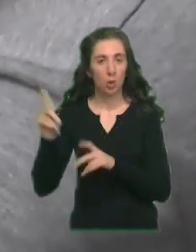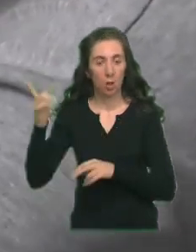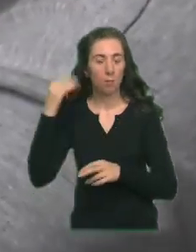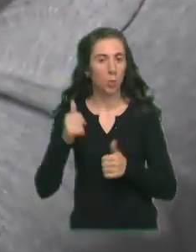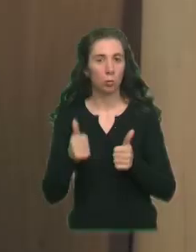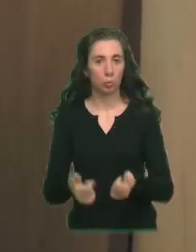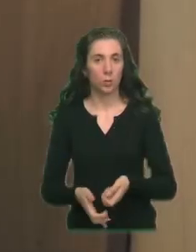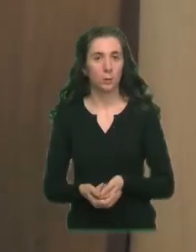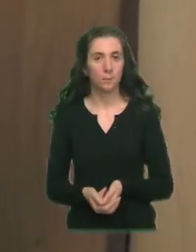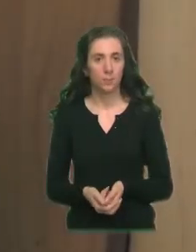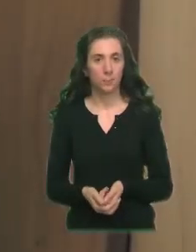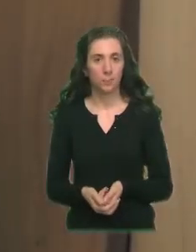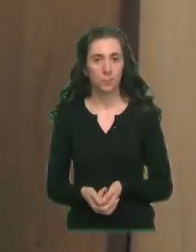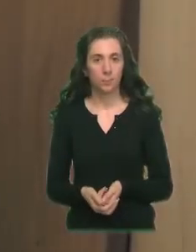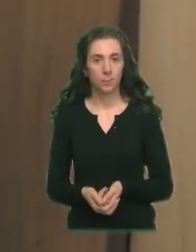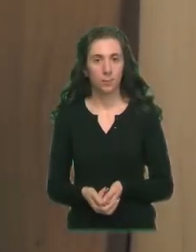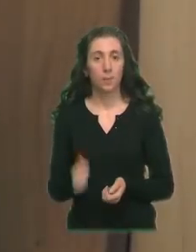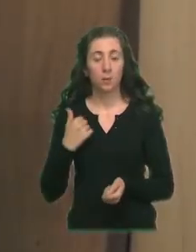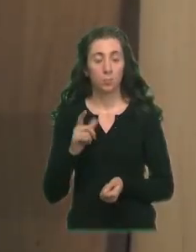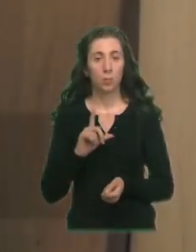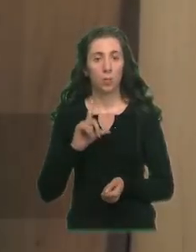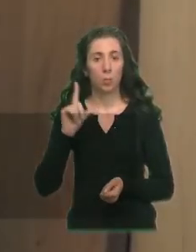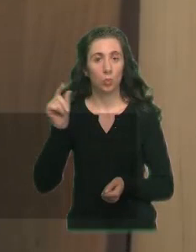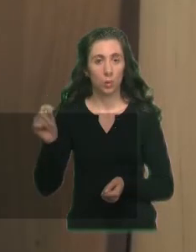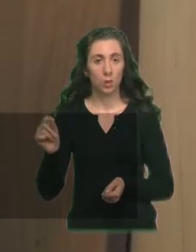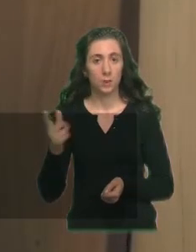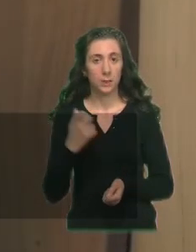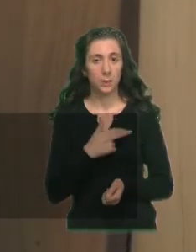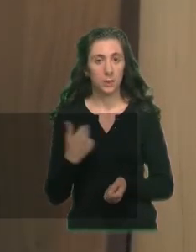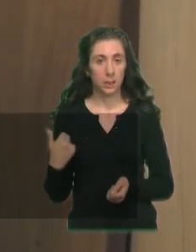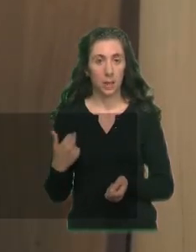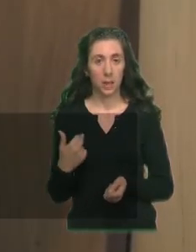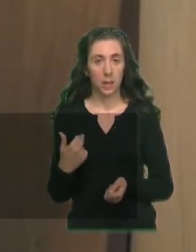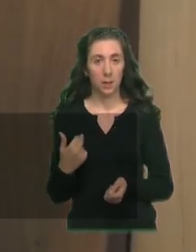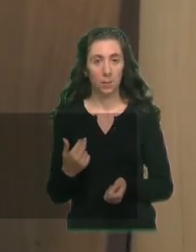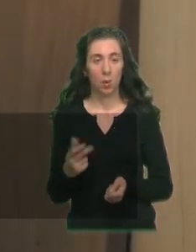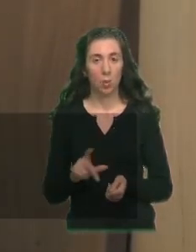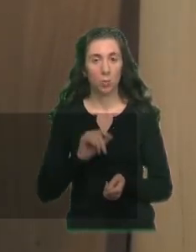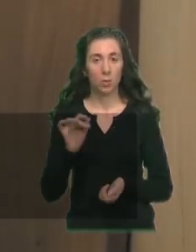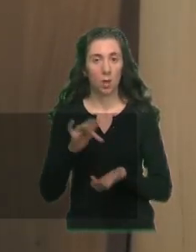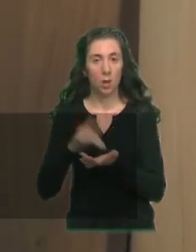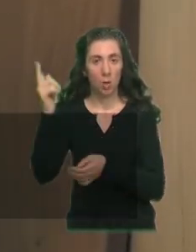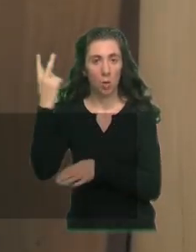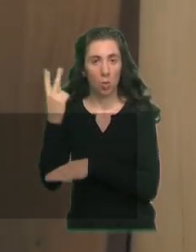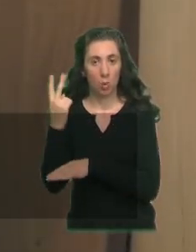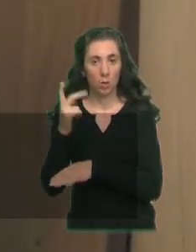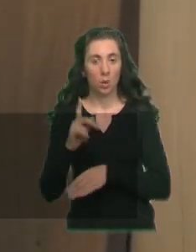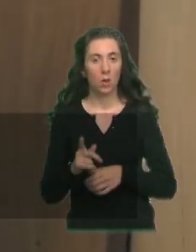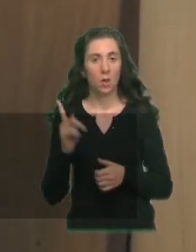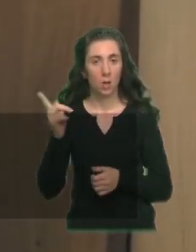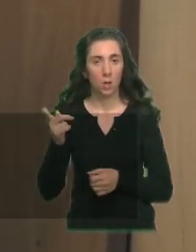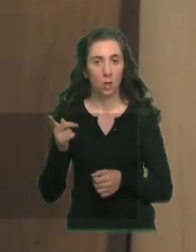evo. Tako smo, mislim, krenuli iz Zagreba, velim, pa smo išli u taj hotel, mislili